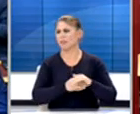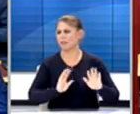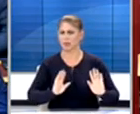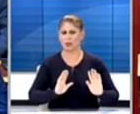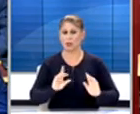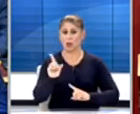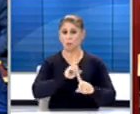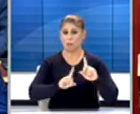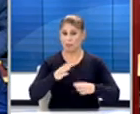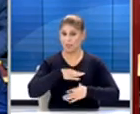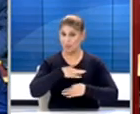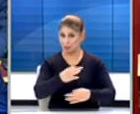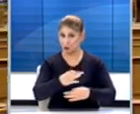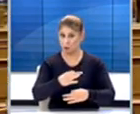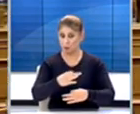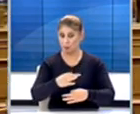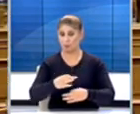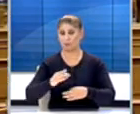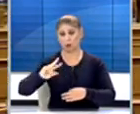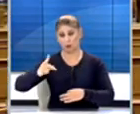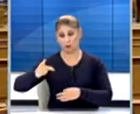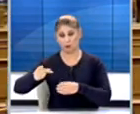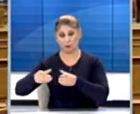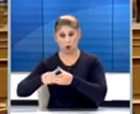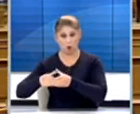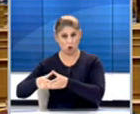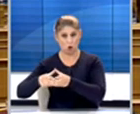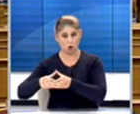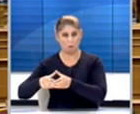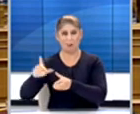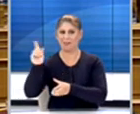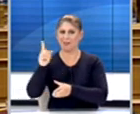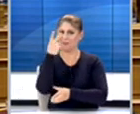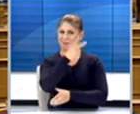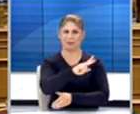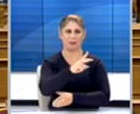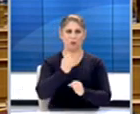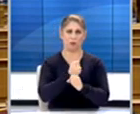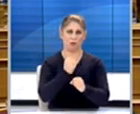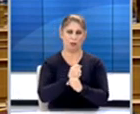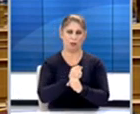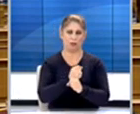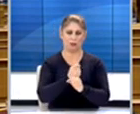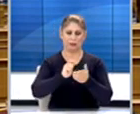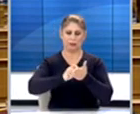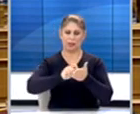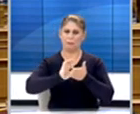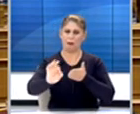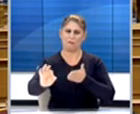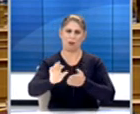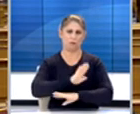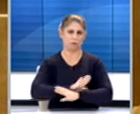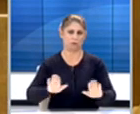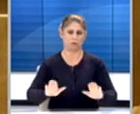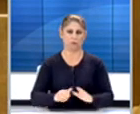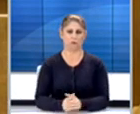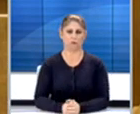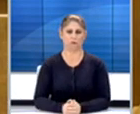θα εκπροσωπεί την αξιωματική αντιπολίτευση μέσα στο κοινοβούλιο δεν είναι δική του δουλειά. Τελεία και παύλα.